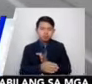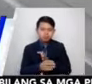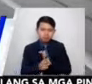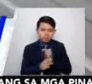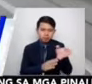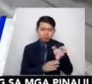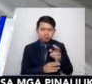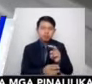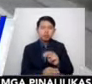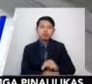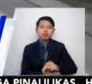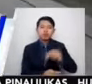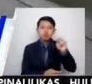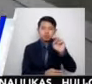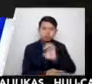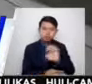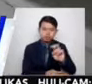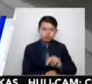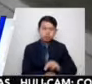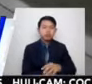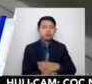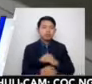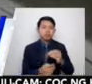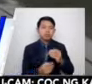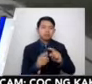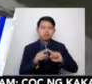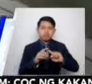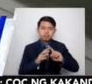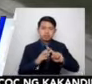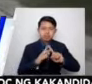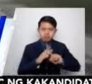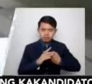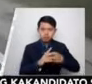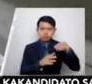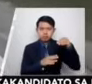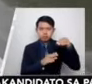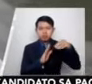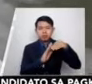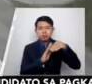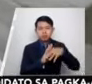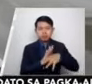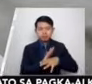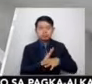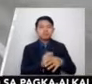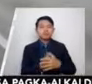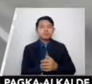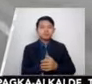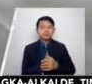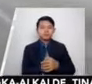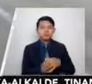bilang extra tropical cyclone bukas ng gabi oras sa Amerika.